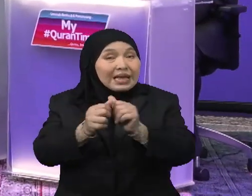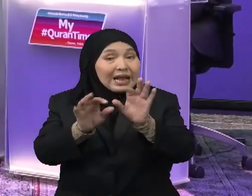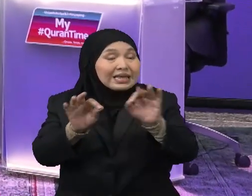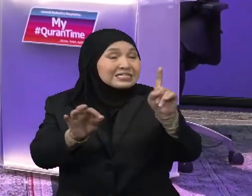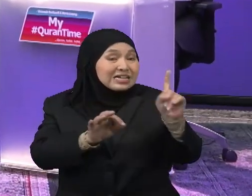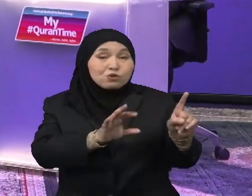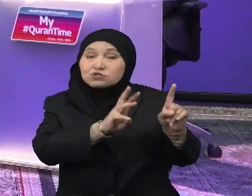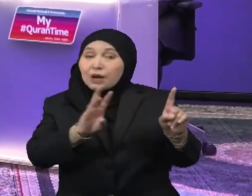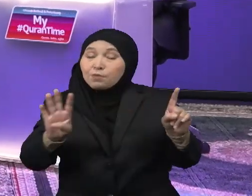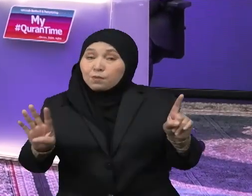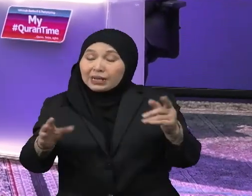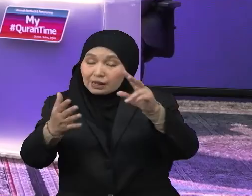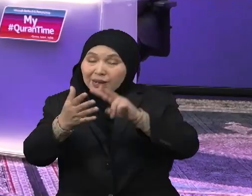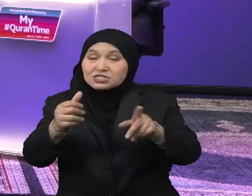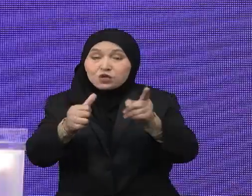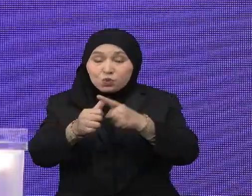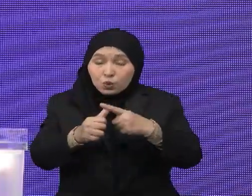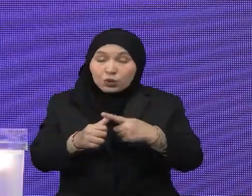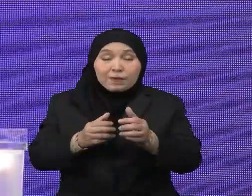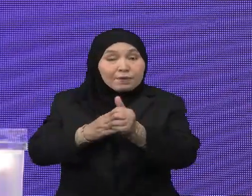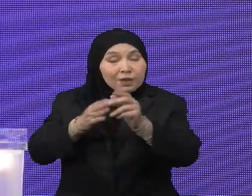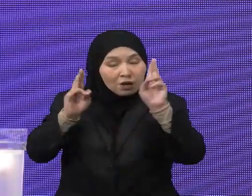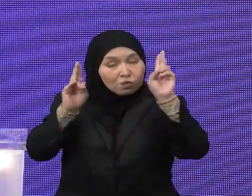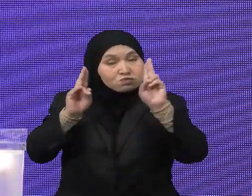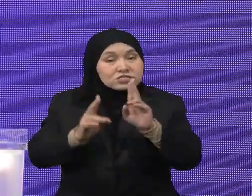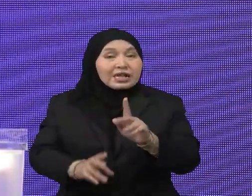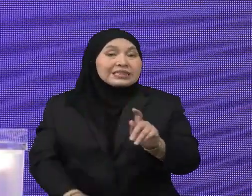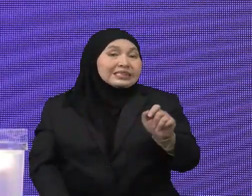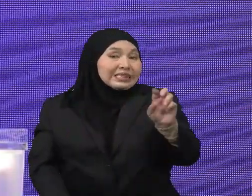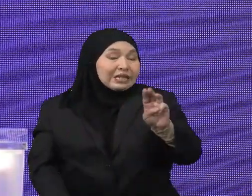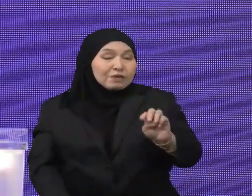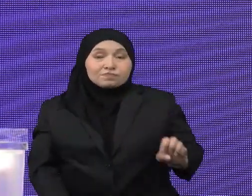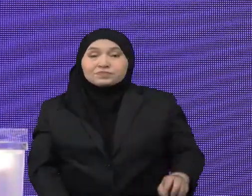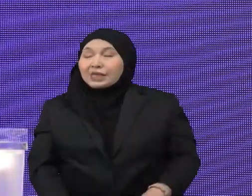164 kita baca dahulu dipimpin al-fatihah tirmizi